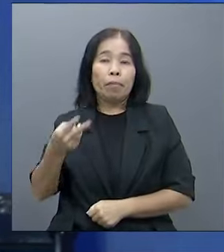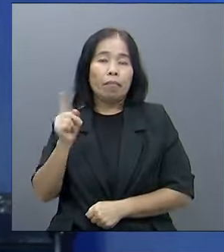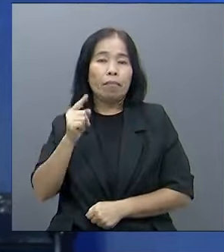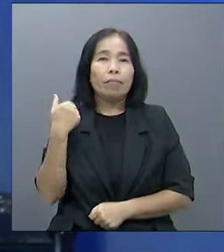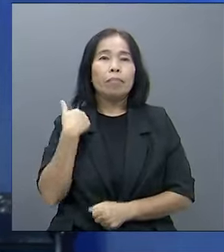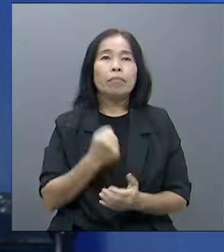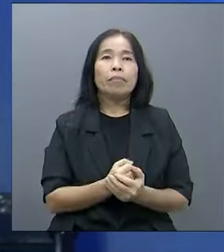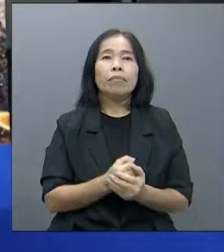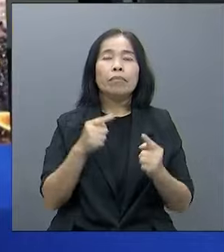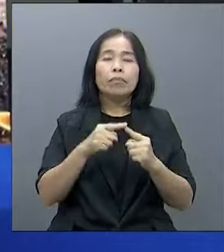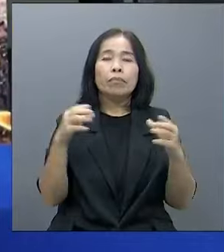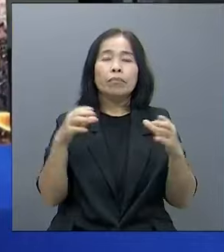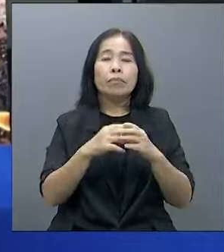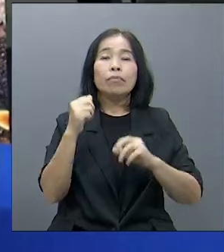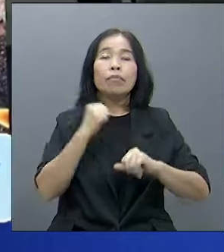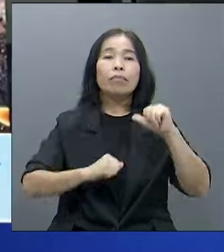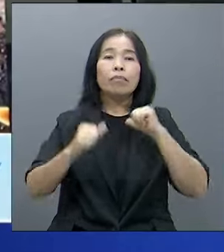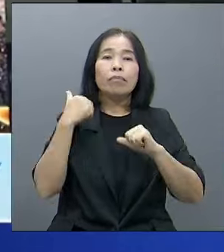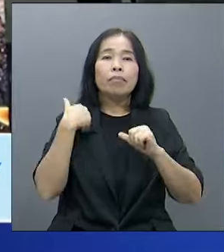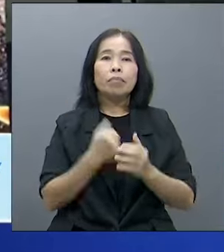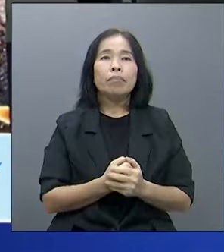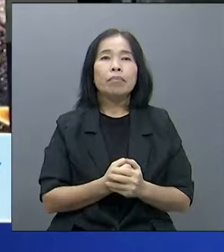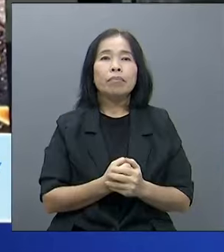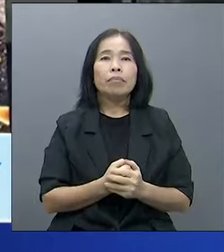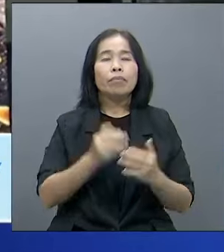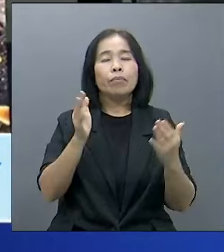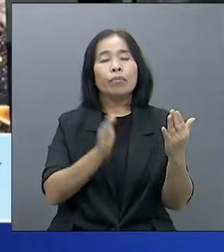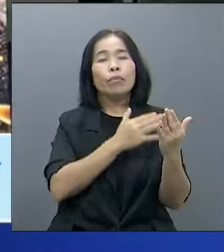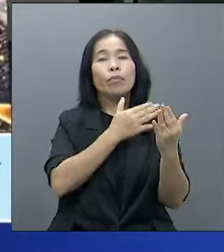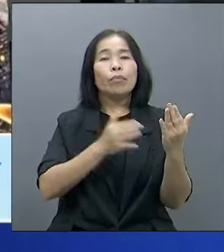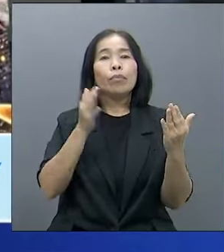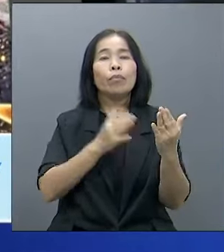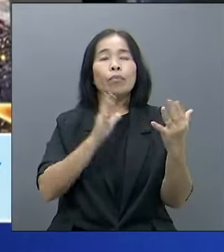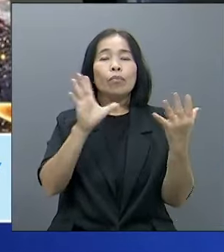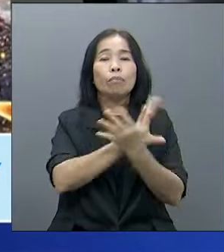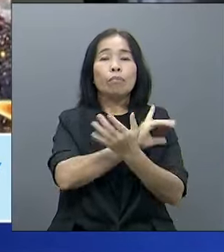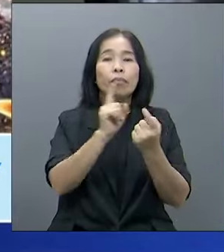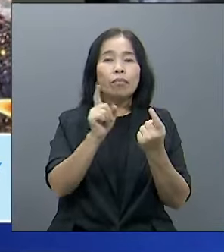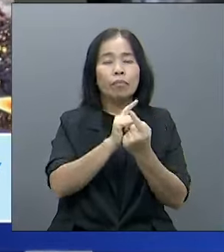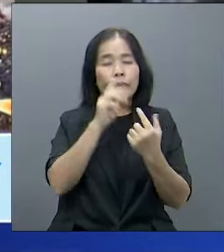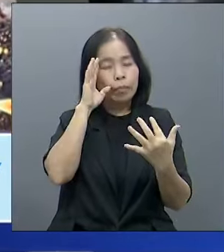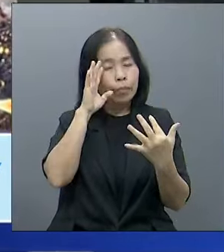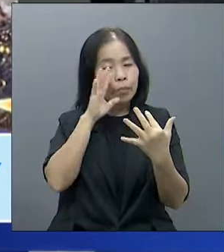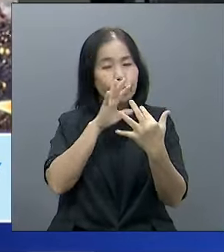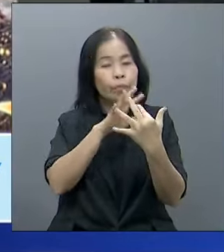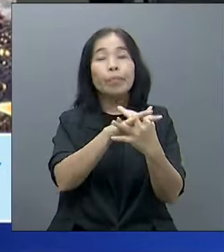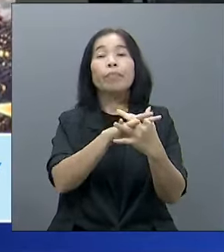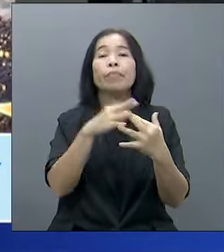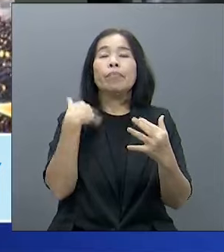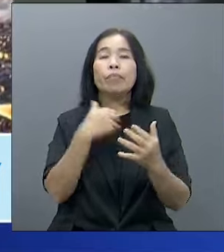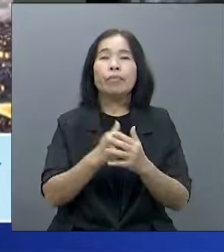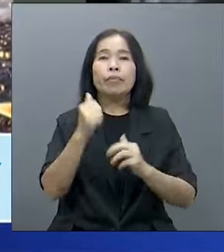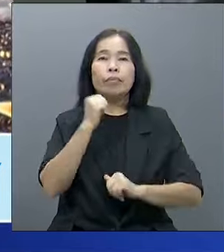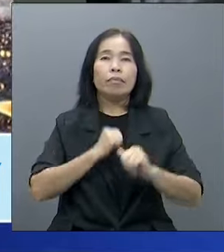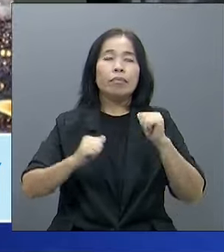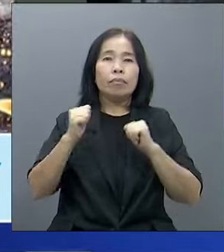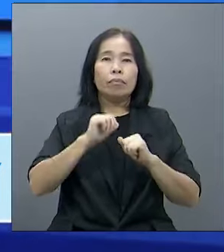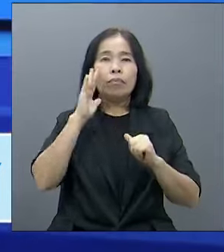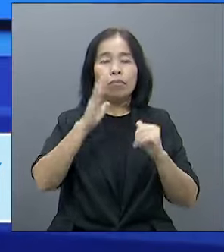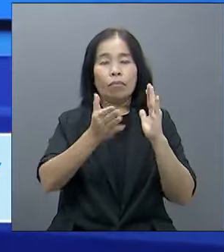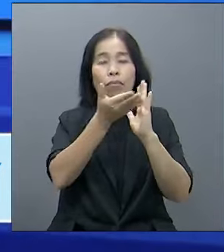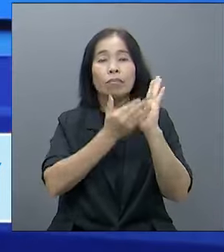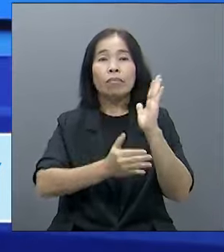ะชื่อชุดการแสดงว่าการเดินทางของดนตรีวัฒนธรรมและจิตวิญญาณและเป็นการโชว์จาก Sound of อีสานค่ะเ